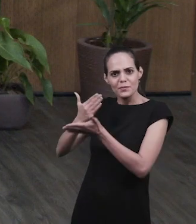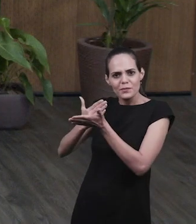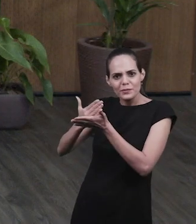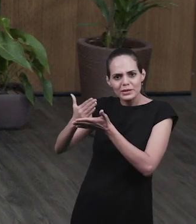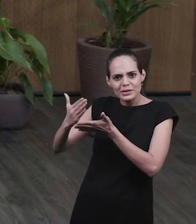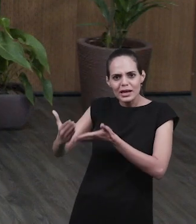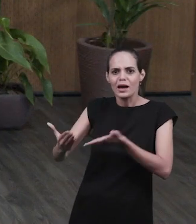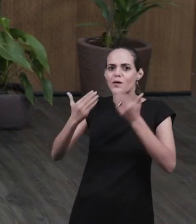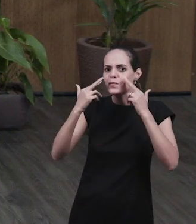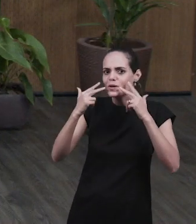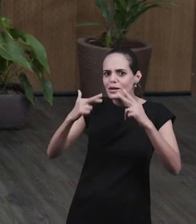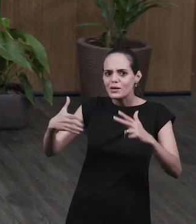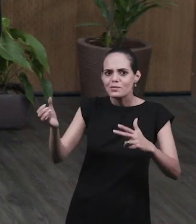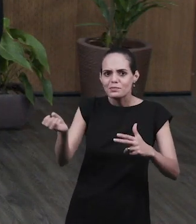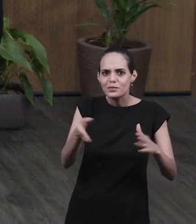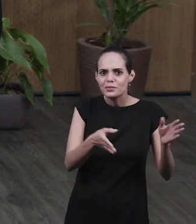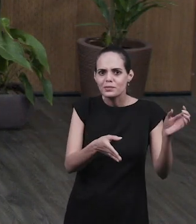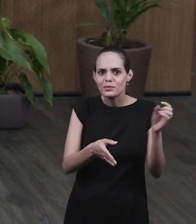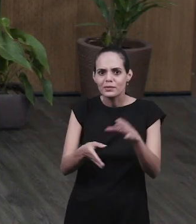ont commencé